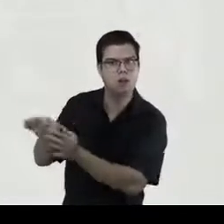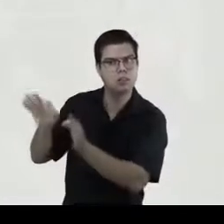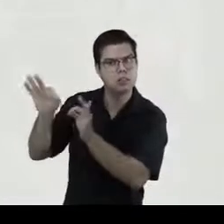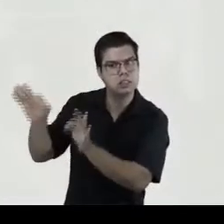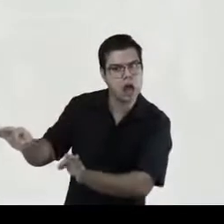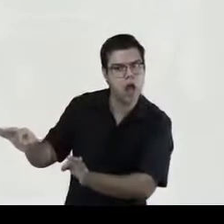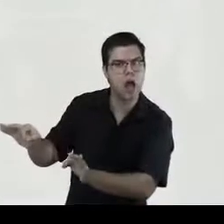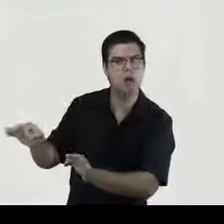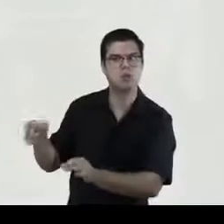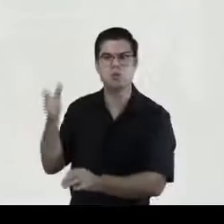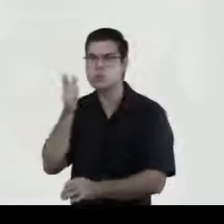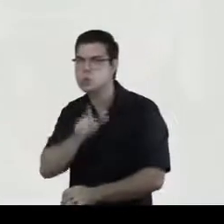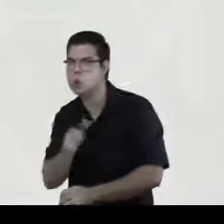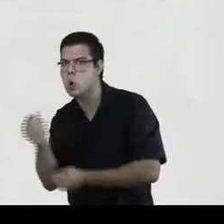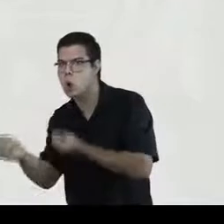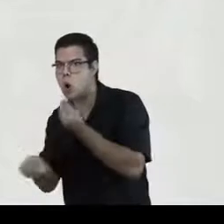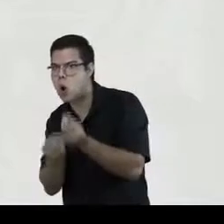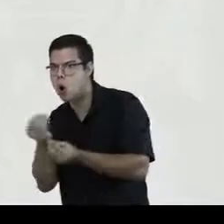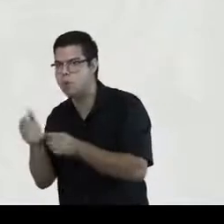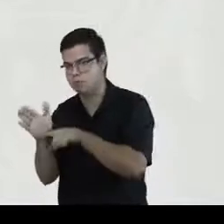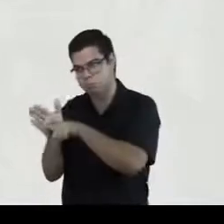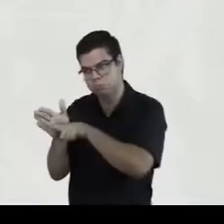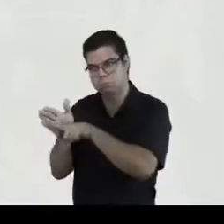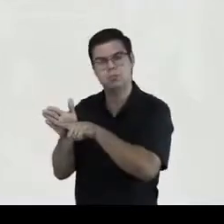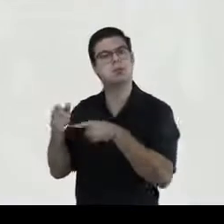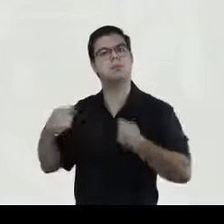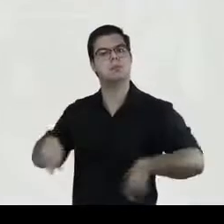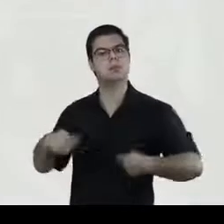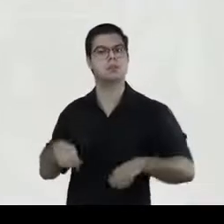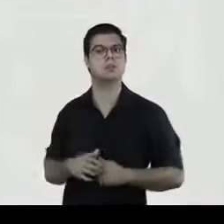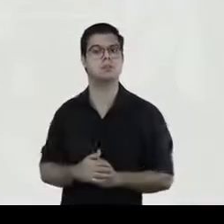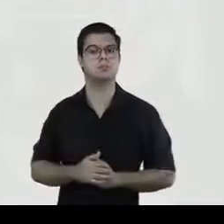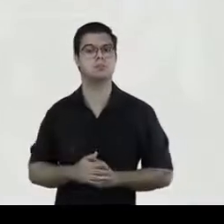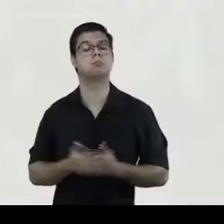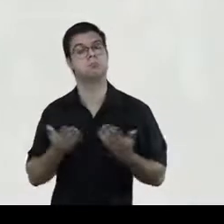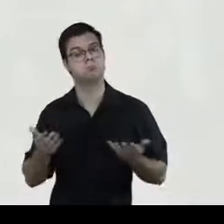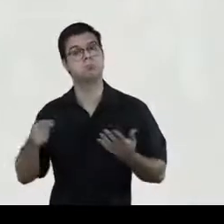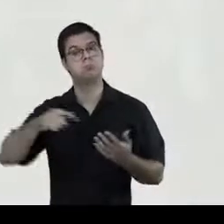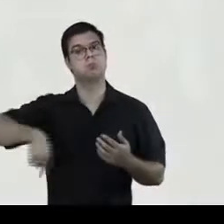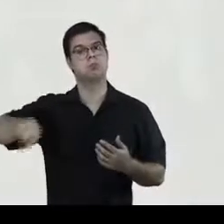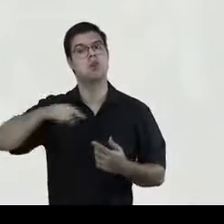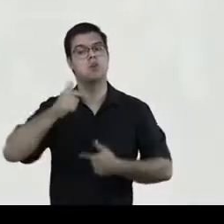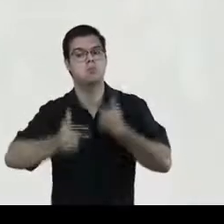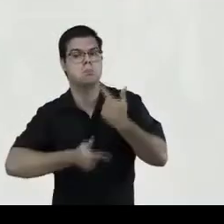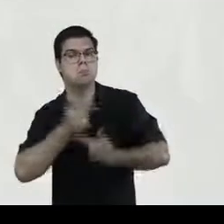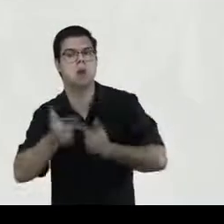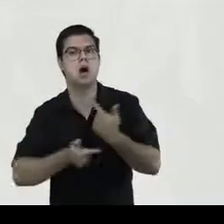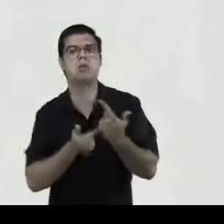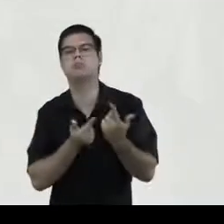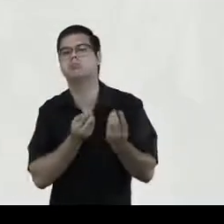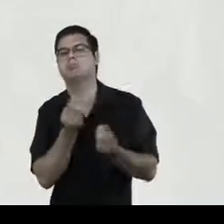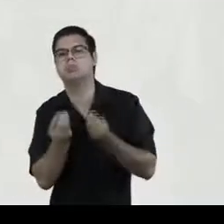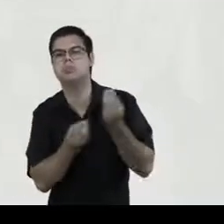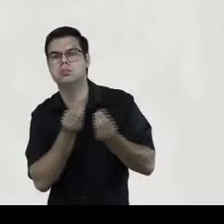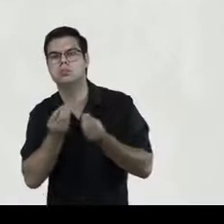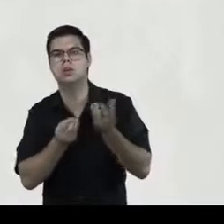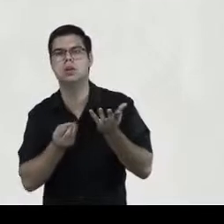Damit gehen wir so um, dass wir erstens diese pragmatische Definition von Typen verwenden.